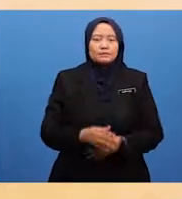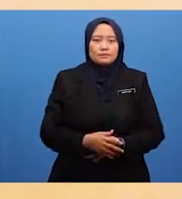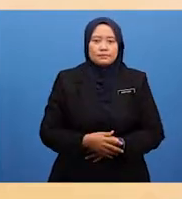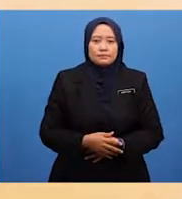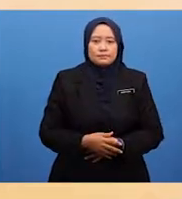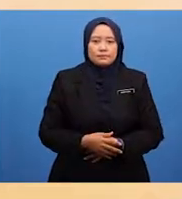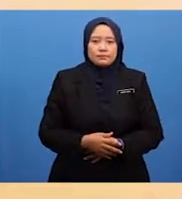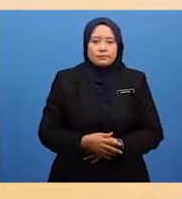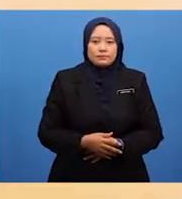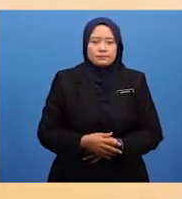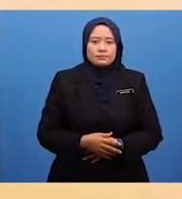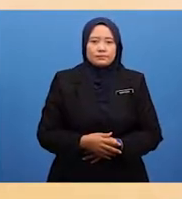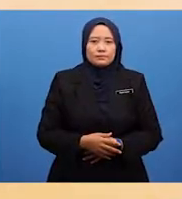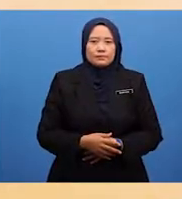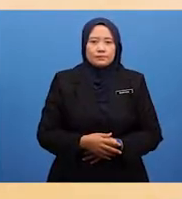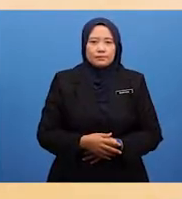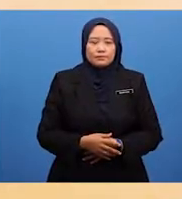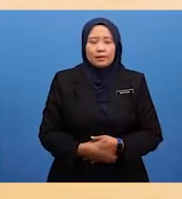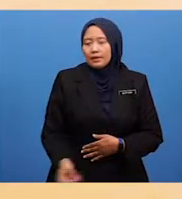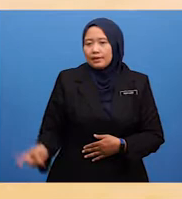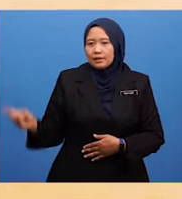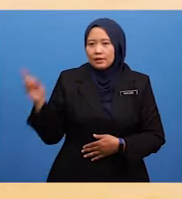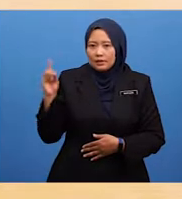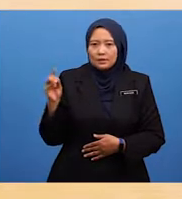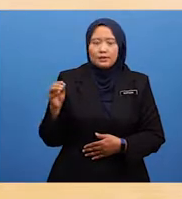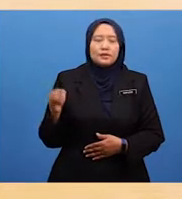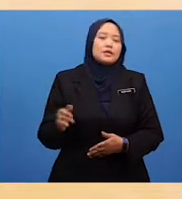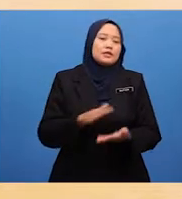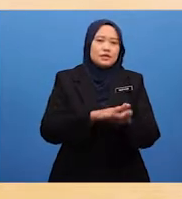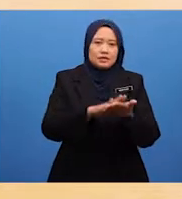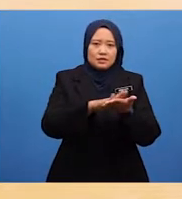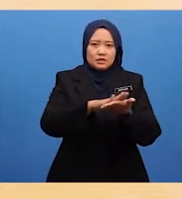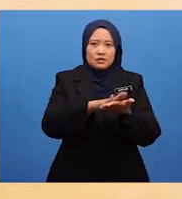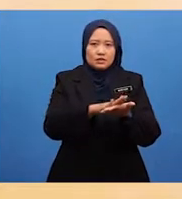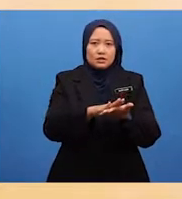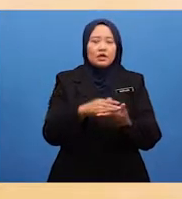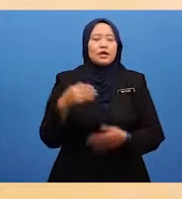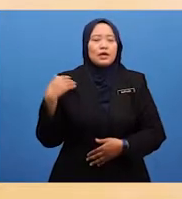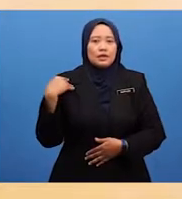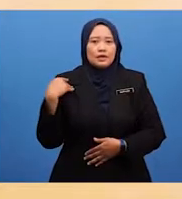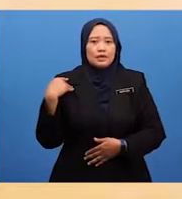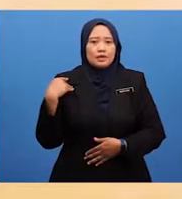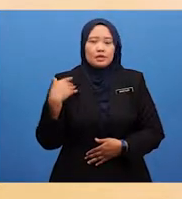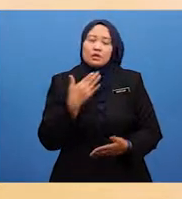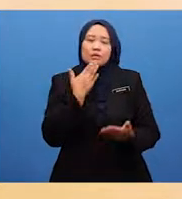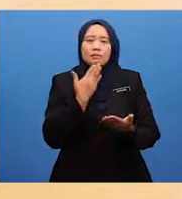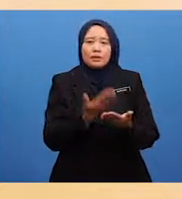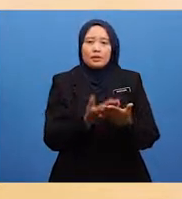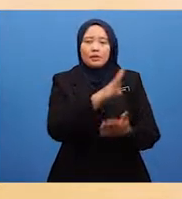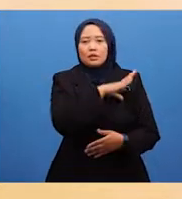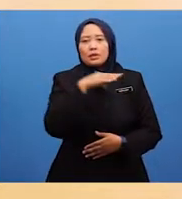Walau apa pun yang kamu fikir, daya geseran ini sebenarnya mempunyai kebaikan